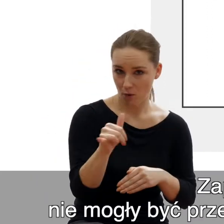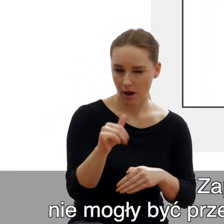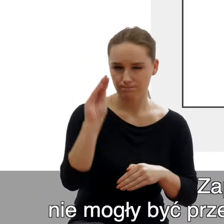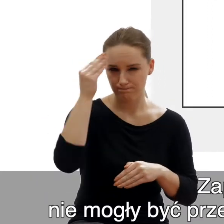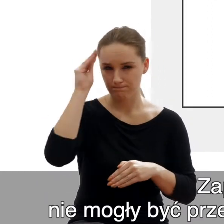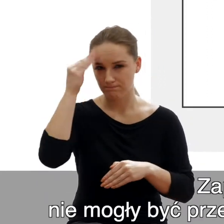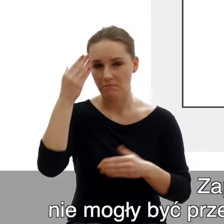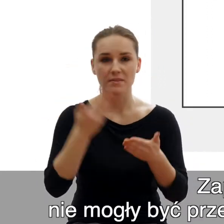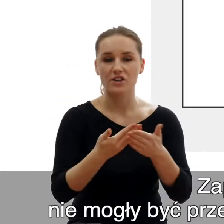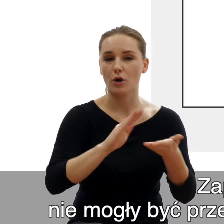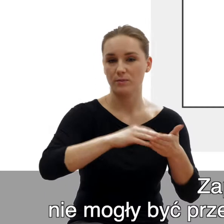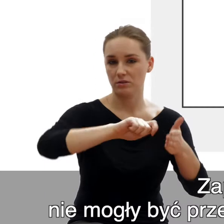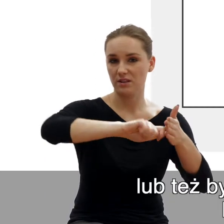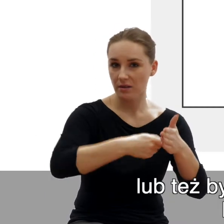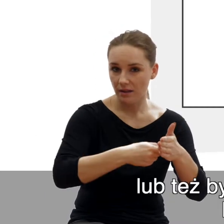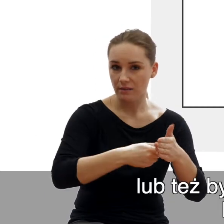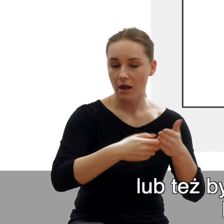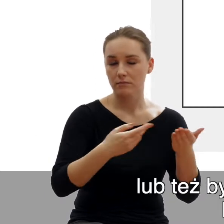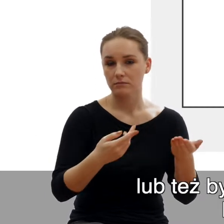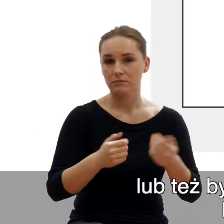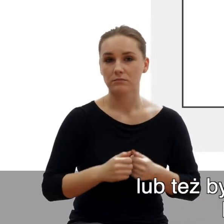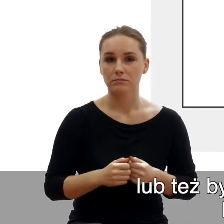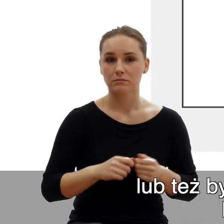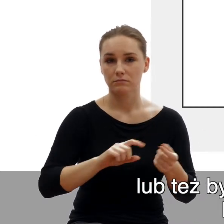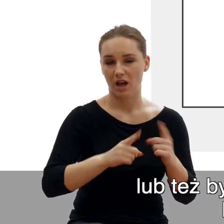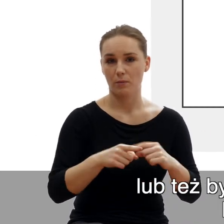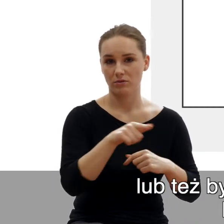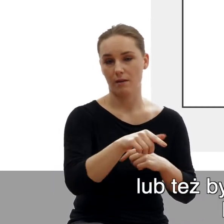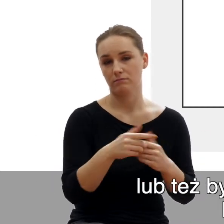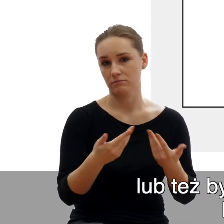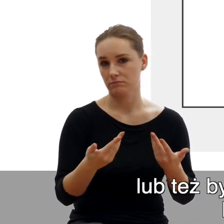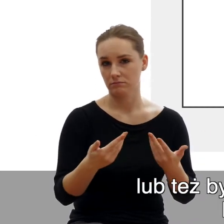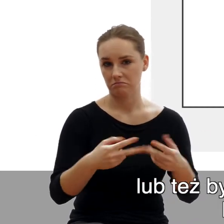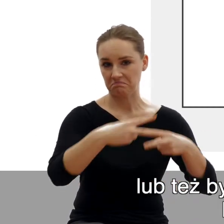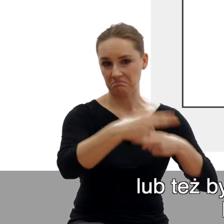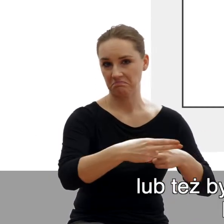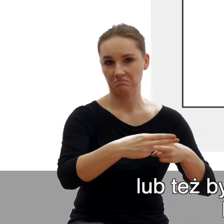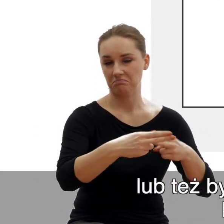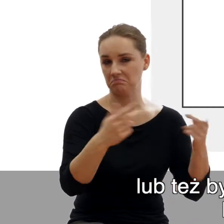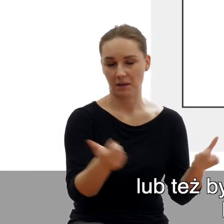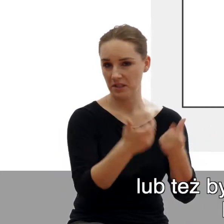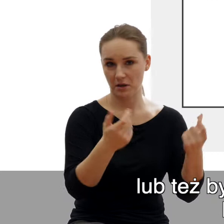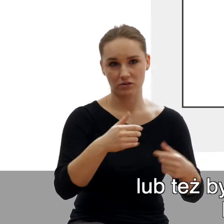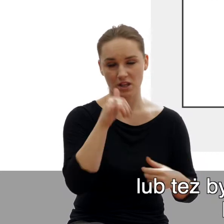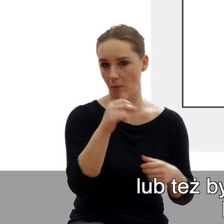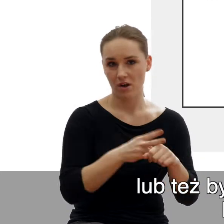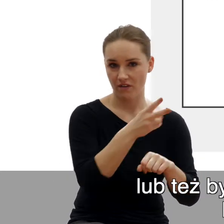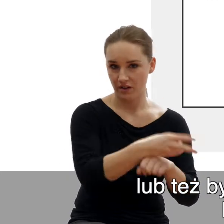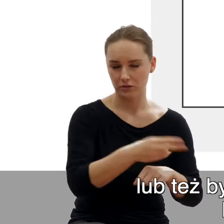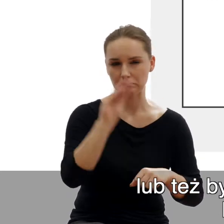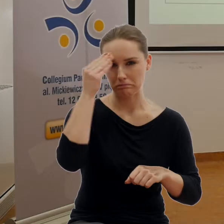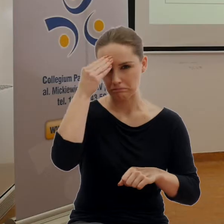sprawdzone, ponieważ były zamknięte lub też były odcięte ze względu na wydarzenie, które ma miejsce w